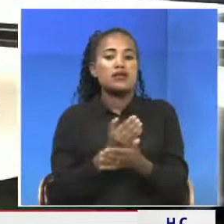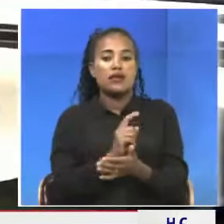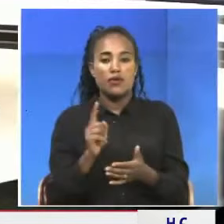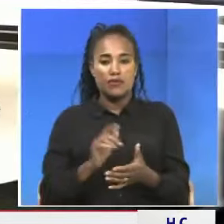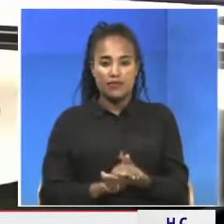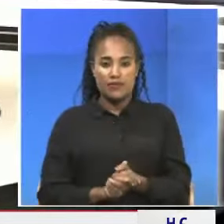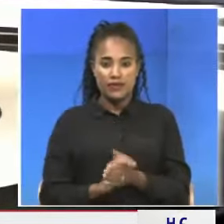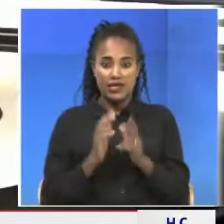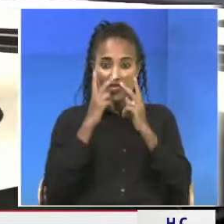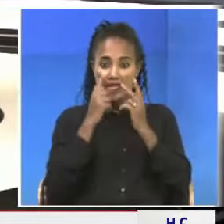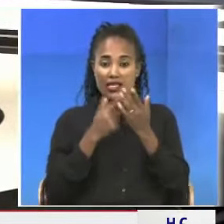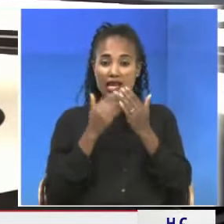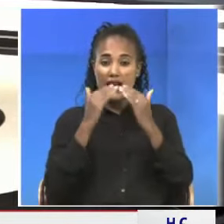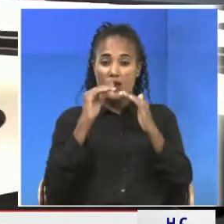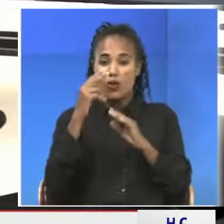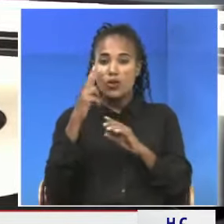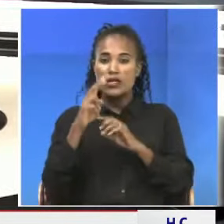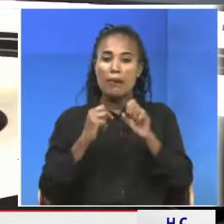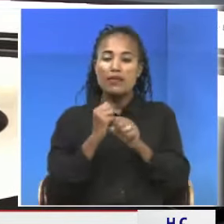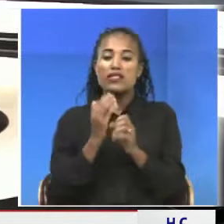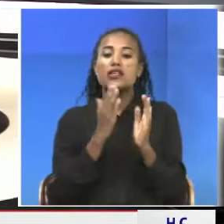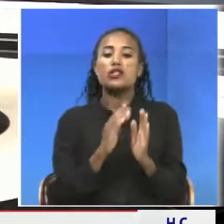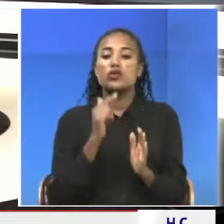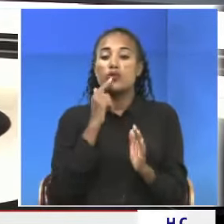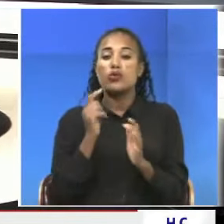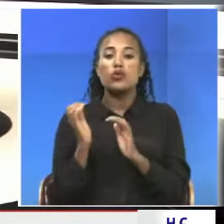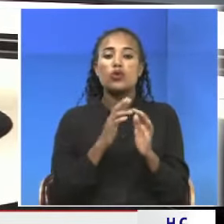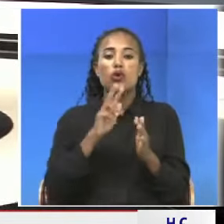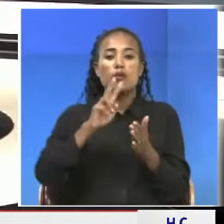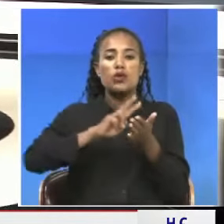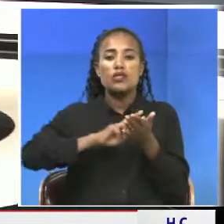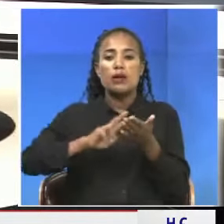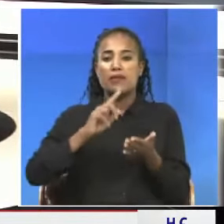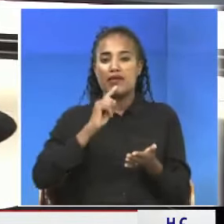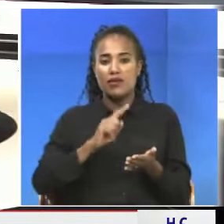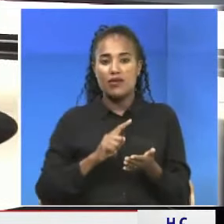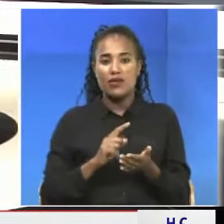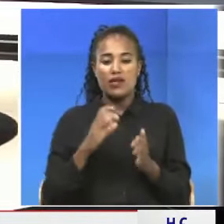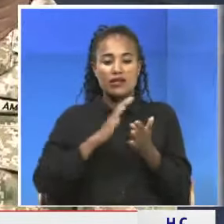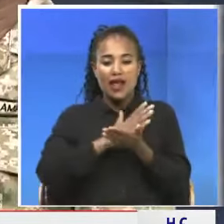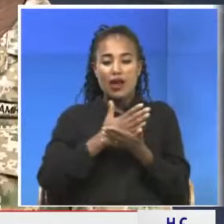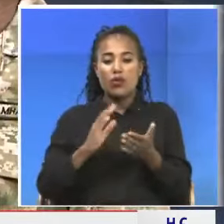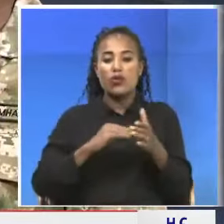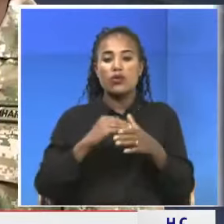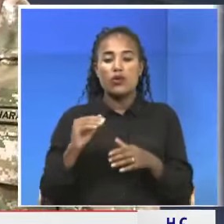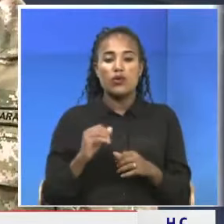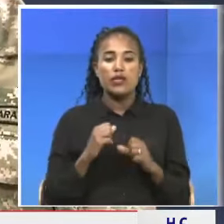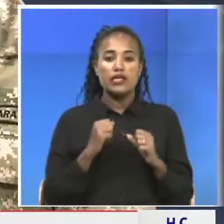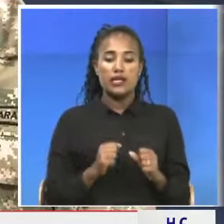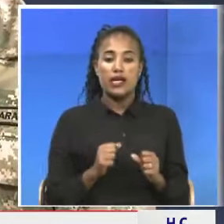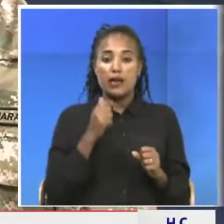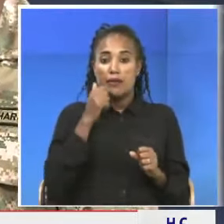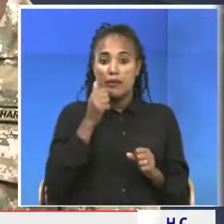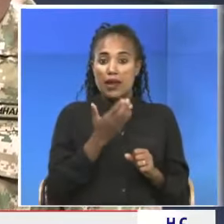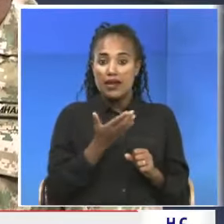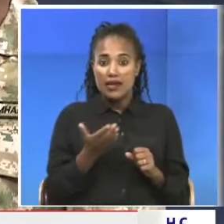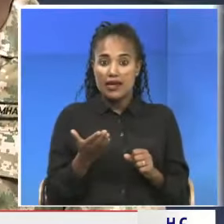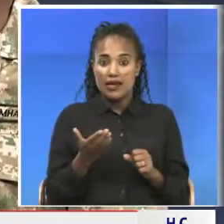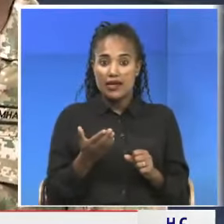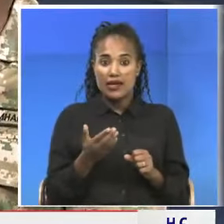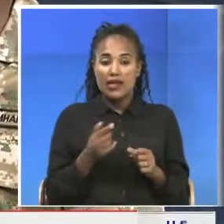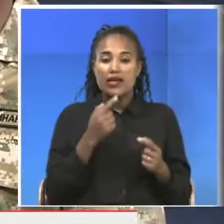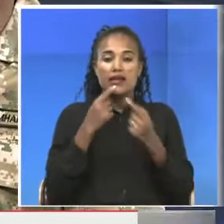አዲስ የለውም። አይተሃን ያን ያህል 2 ዓመት ተዘጋጀው ብሎ ለጦርነት በሁለት ሳምንት ነው ተጠራርጎ የሄደው። ጥንካሬ የሚባል